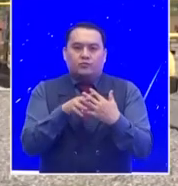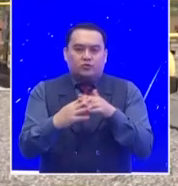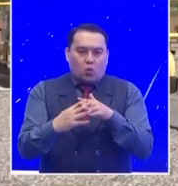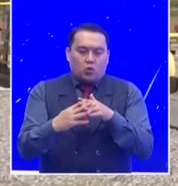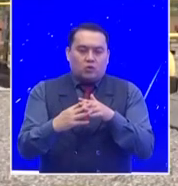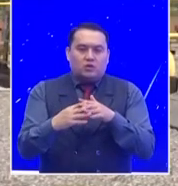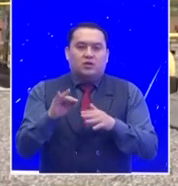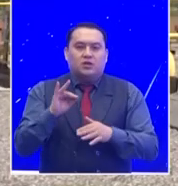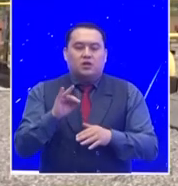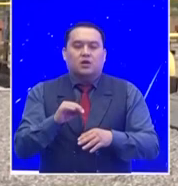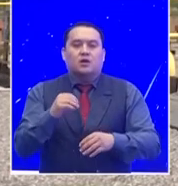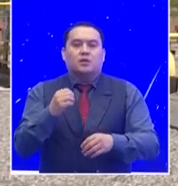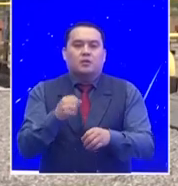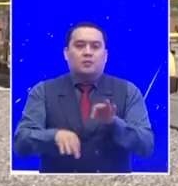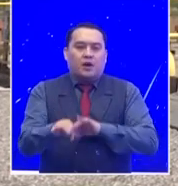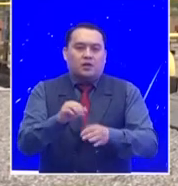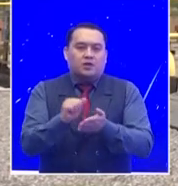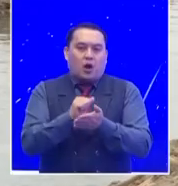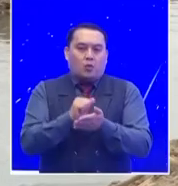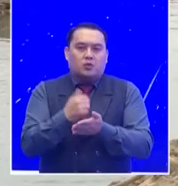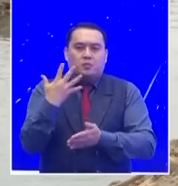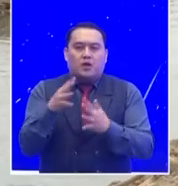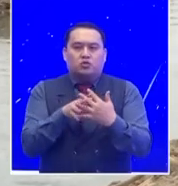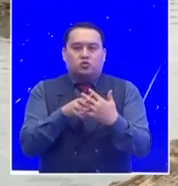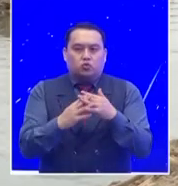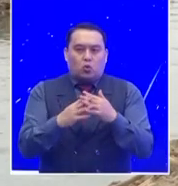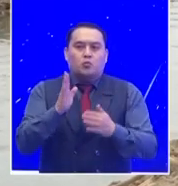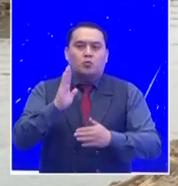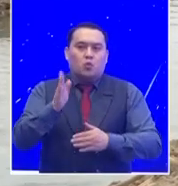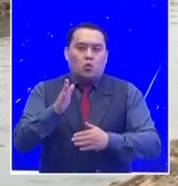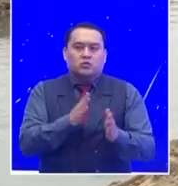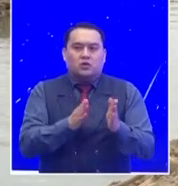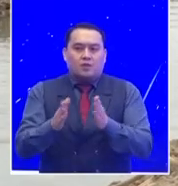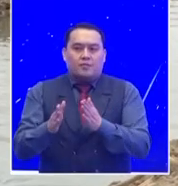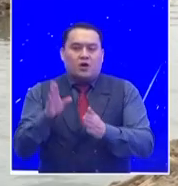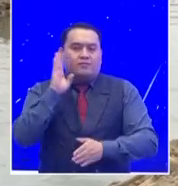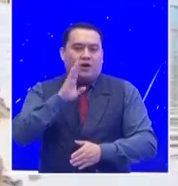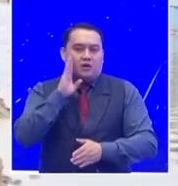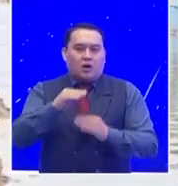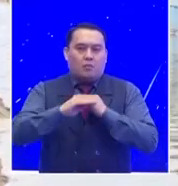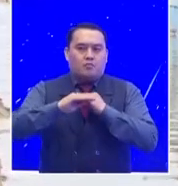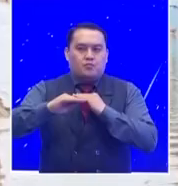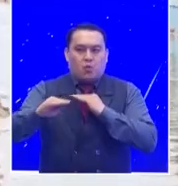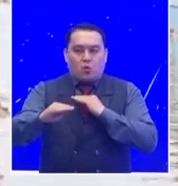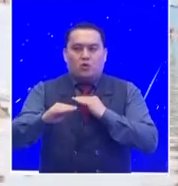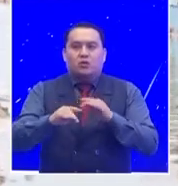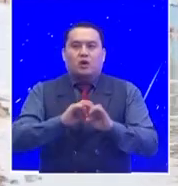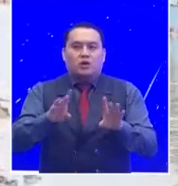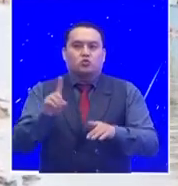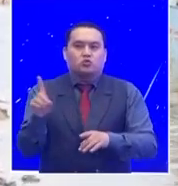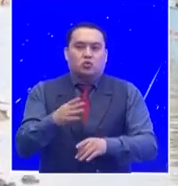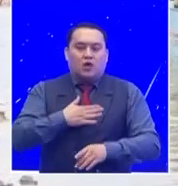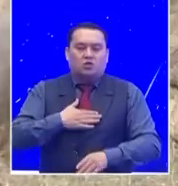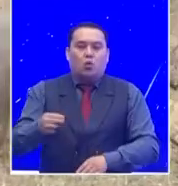населенных пунктов и разработка ПСД еще по 5 селам. Касательно ирригационных систем для подвода воды на поля, глава региона подчеркнул, что